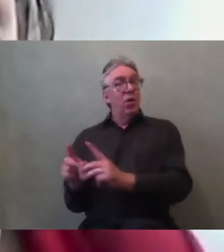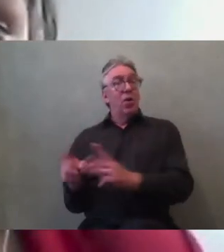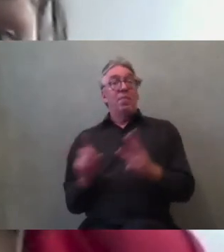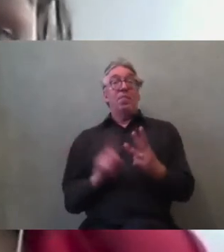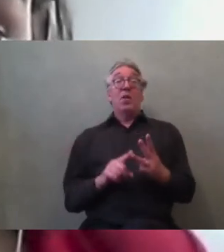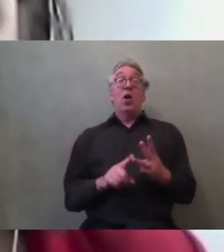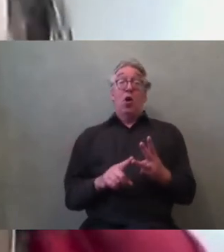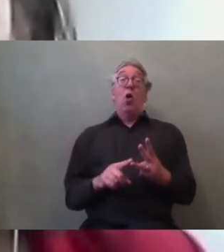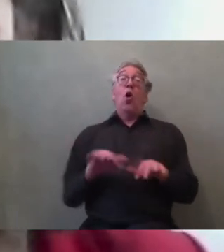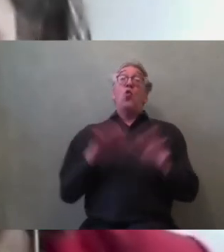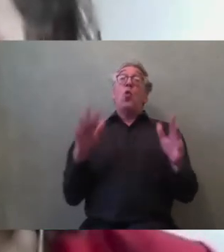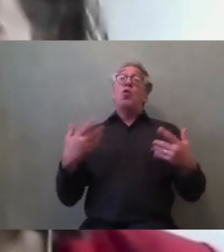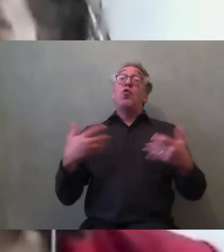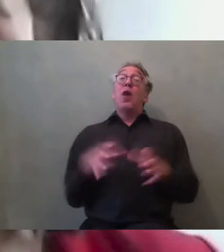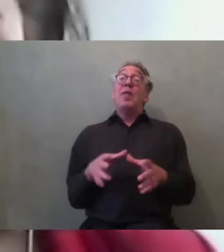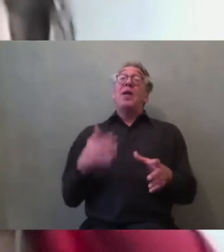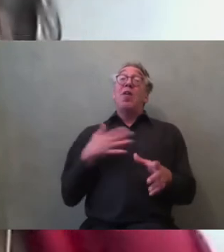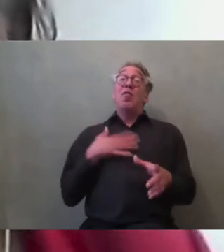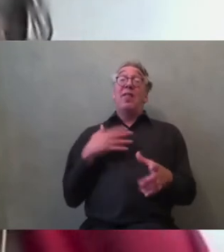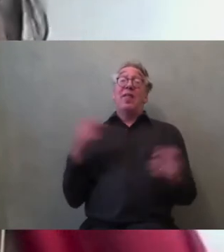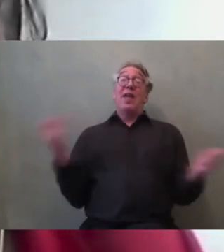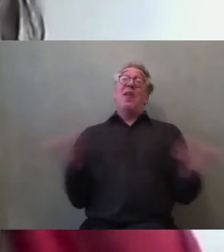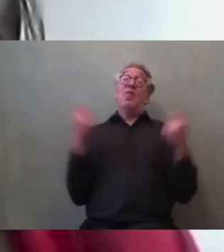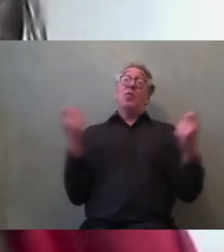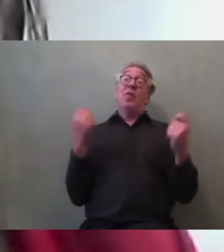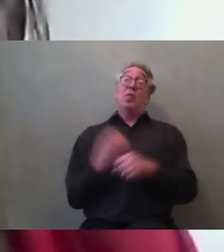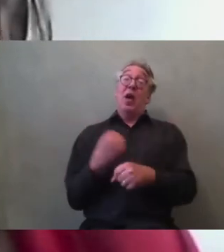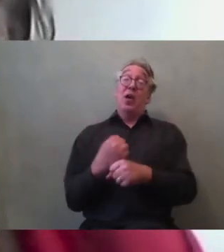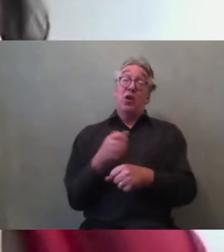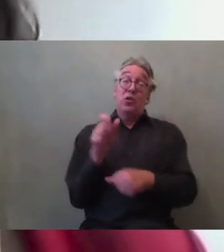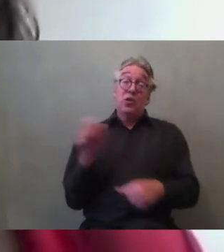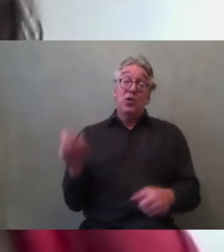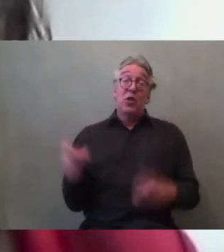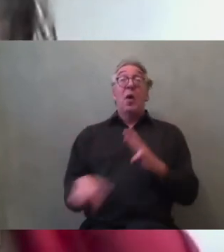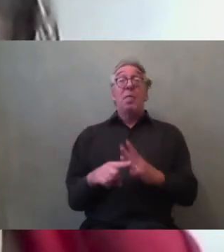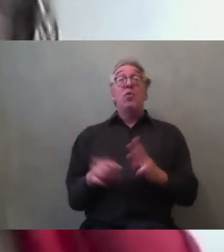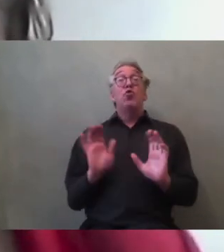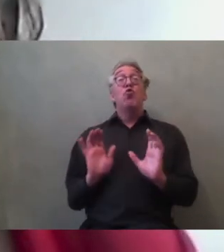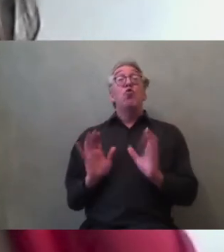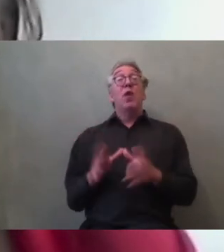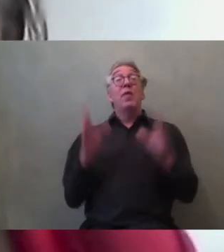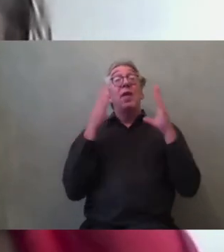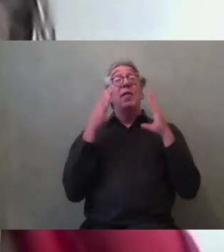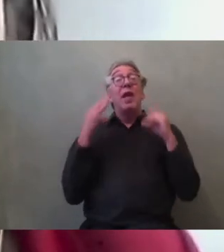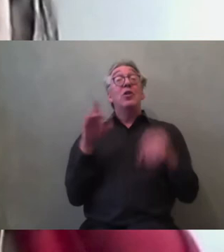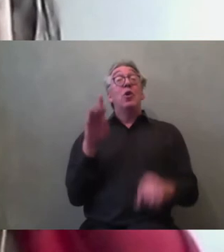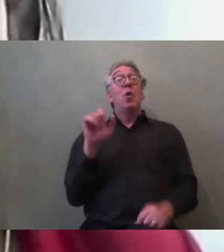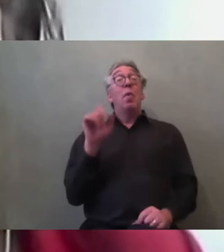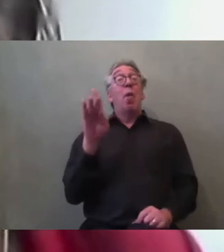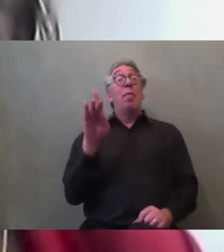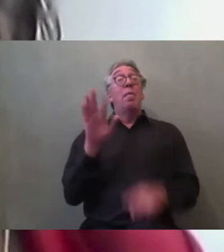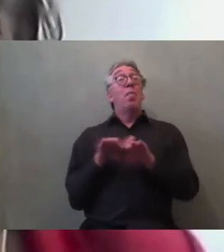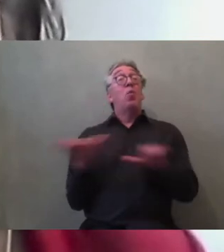brancheverenigingen, Vereniging van Evenementenmakers en de Vereniging Nederlandse Poppodia en Festivals, ieder